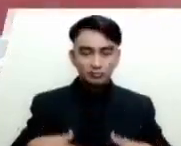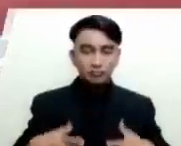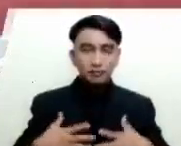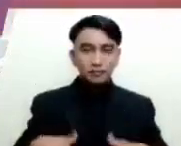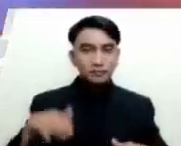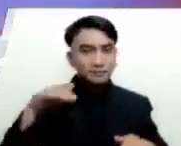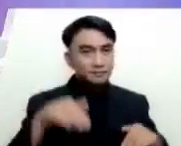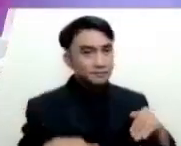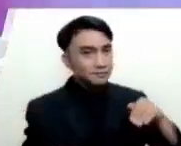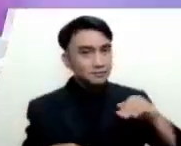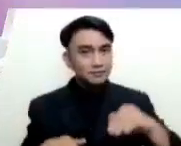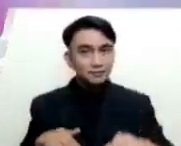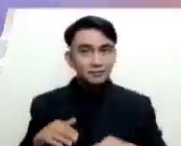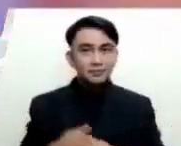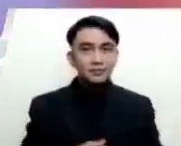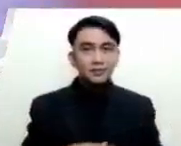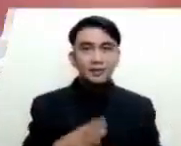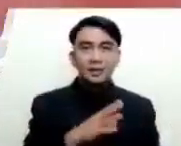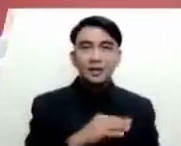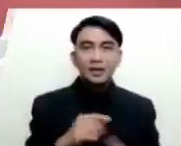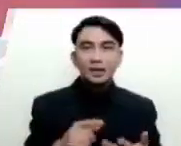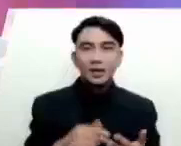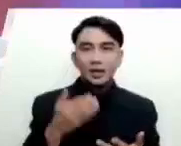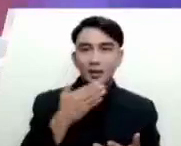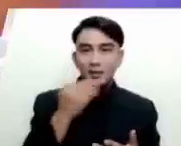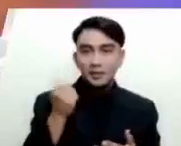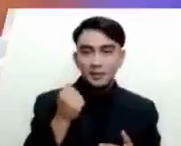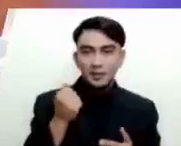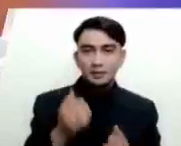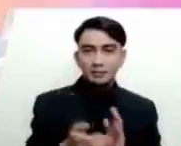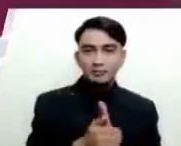at nag-best in talent pa nga.